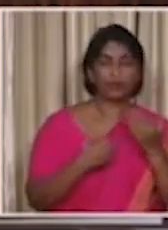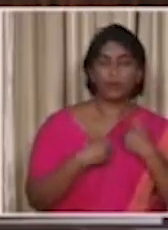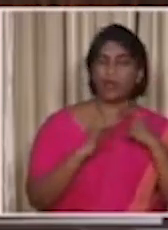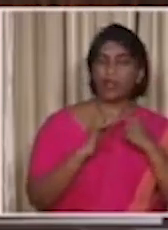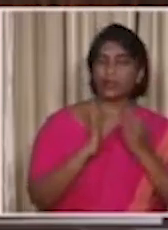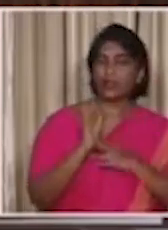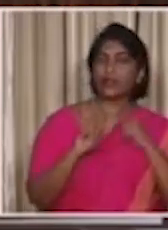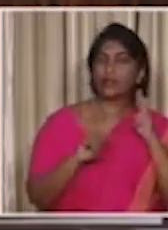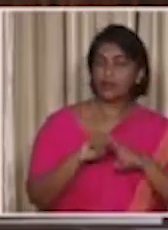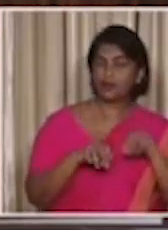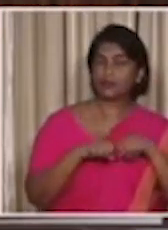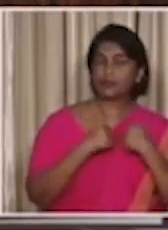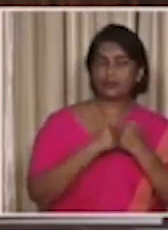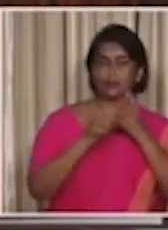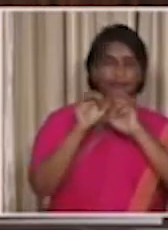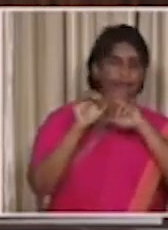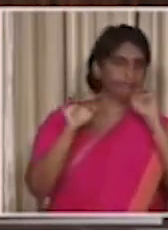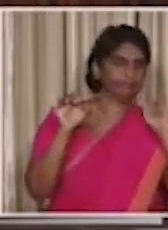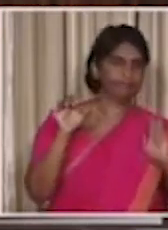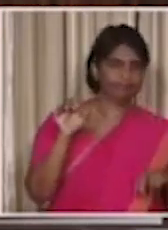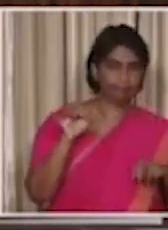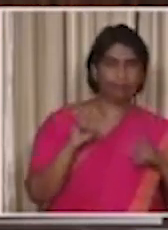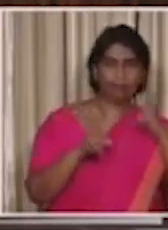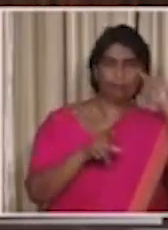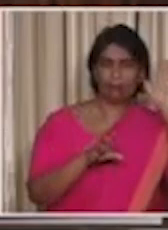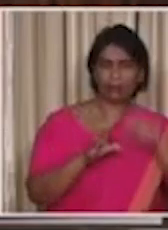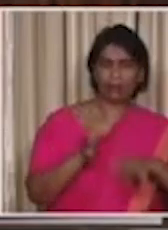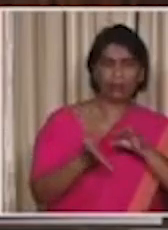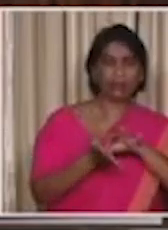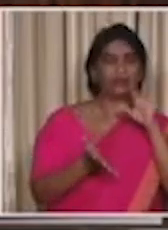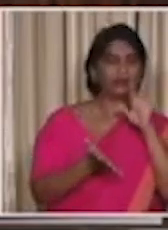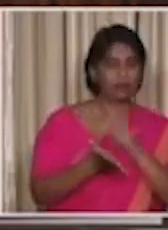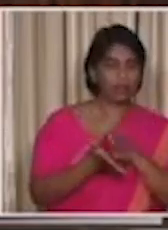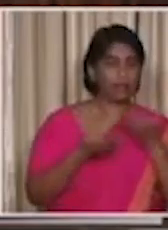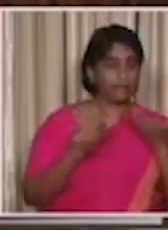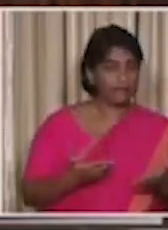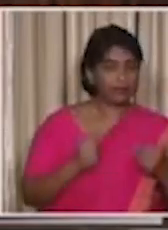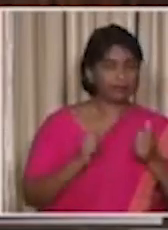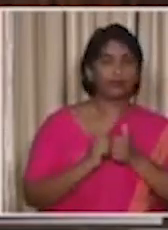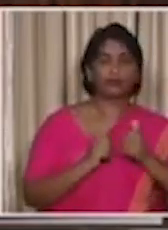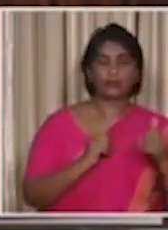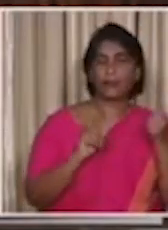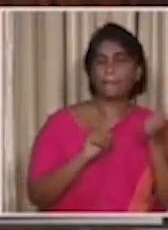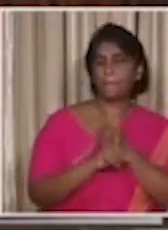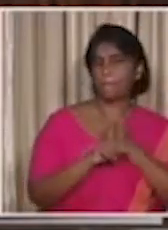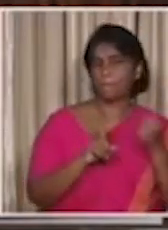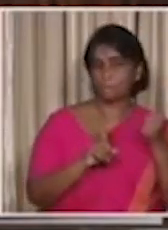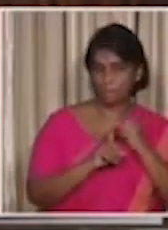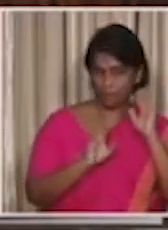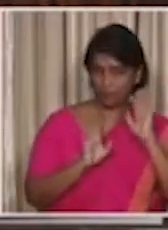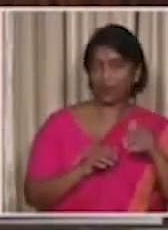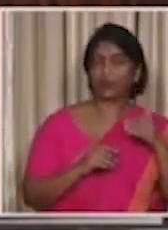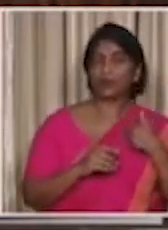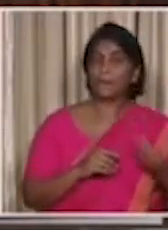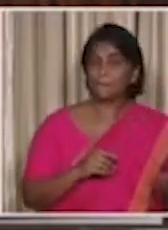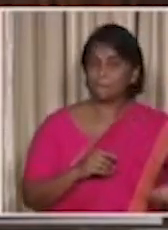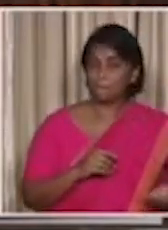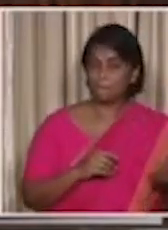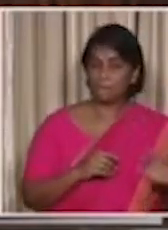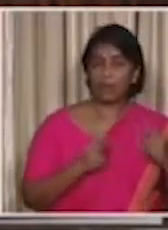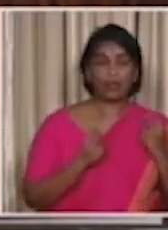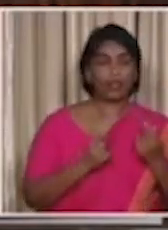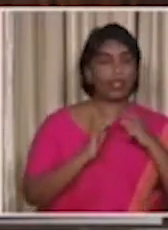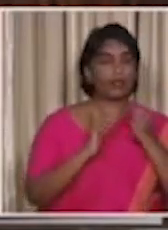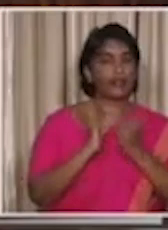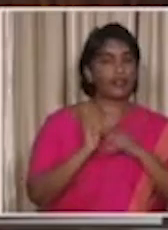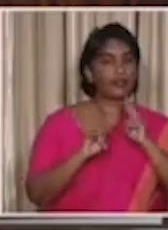IMF සංවිධානයෙන් ඉවත් වුණා. ඒ අදූරදර්ශී තීරණයක් වර්තමාන කටයුත්තට බලපා තිබෙනවා. බංග්ලාදේශ ඉක්මනින්